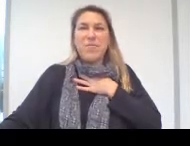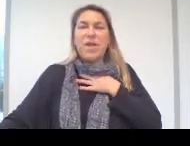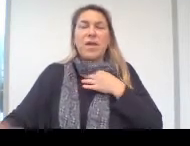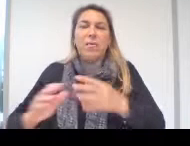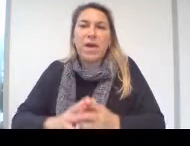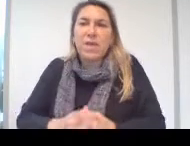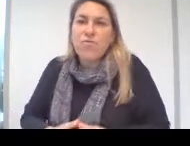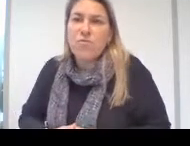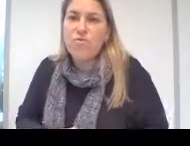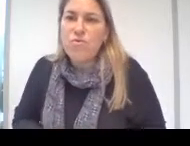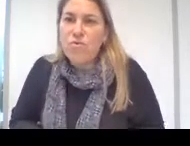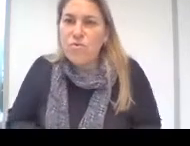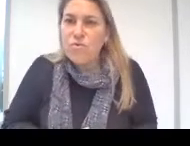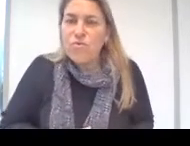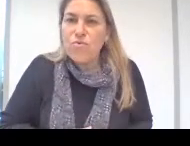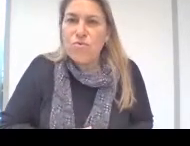Merci Manuel. Marina